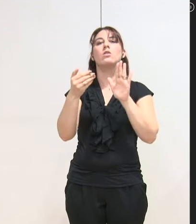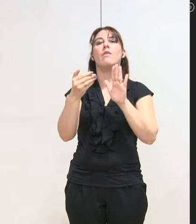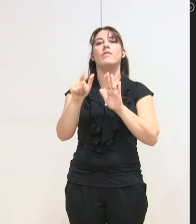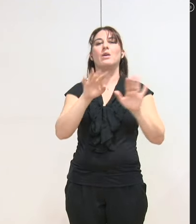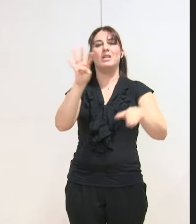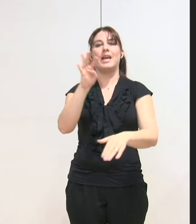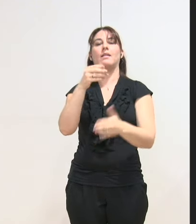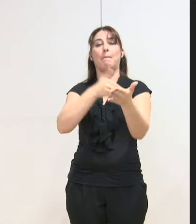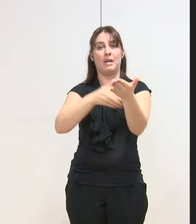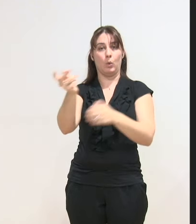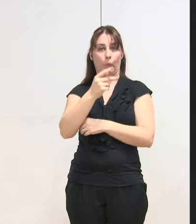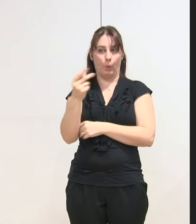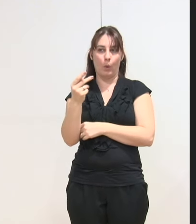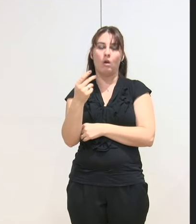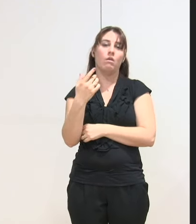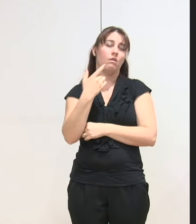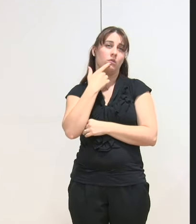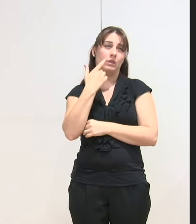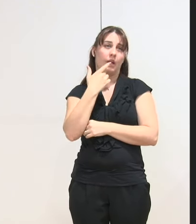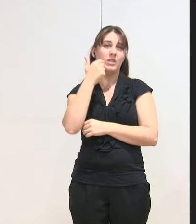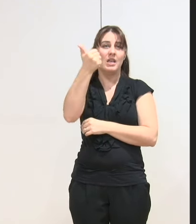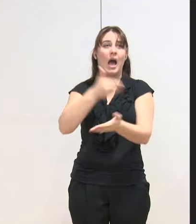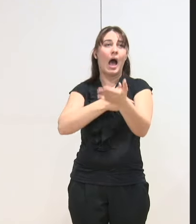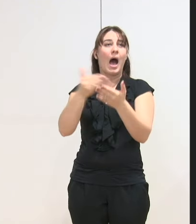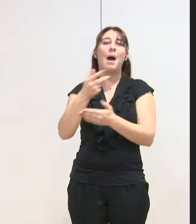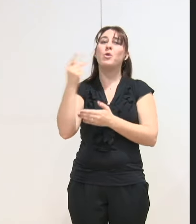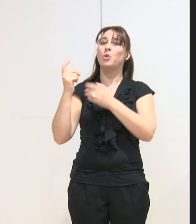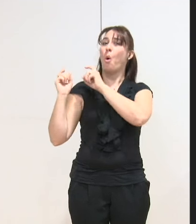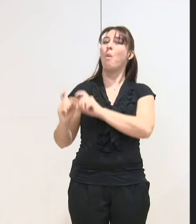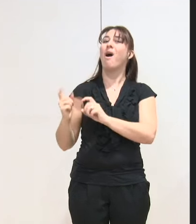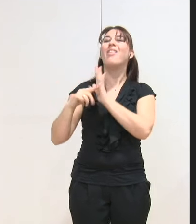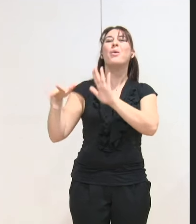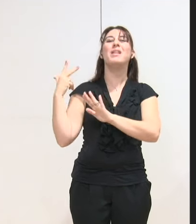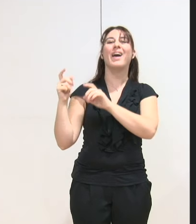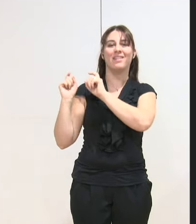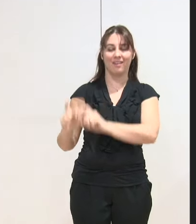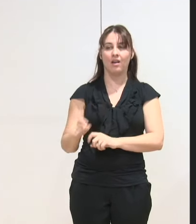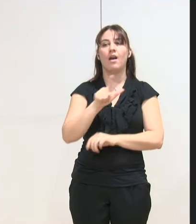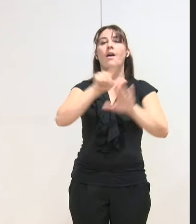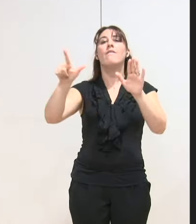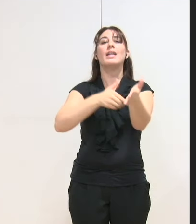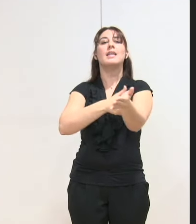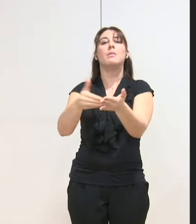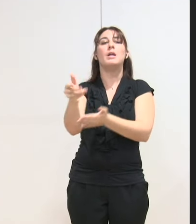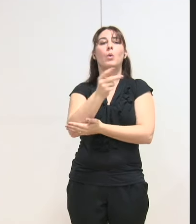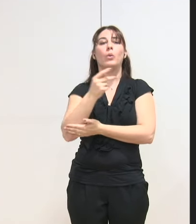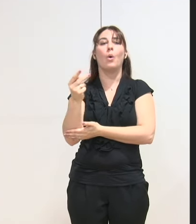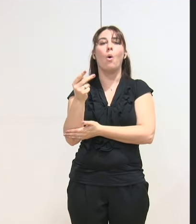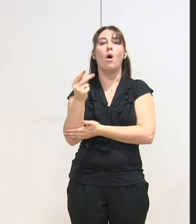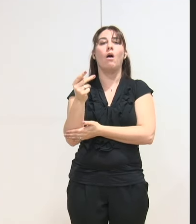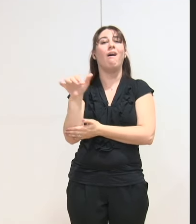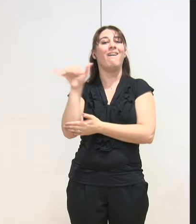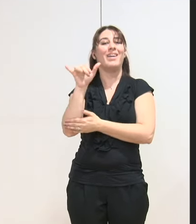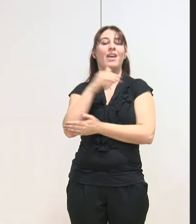d'euros cela représente près de 1 million d'euros de moins qu'en 2013 27 million d'euros financé par la